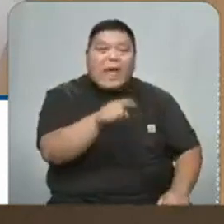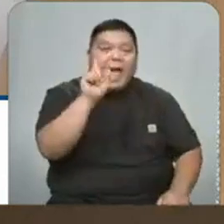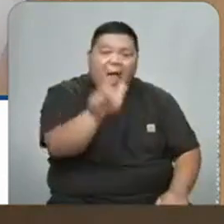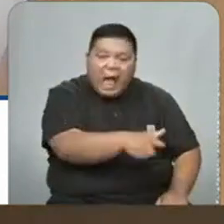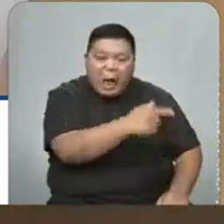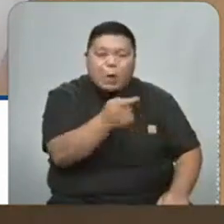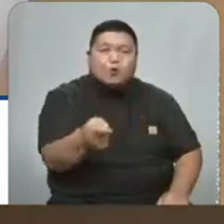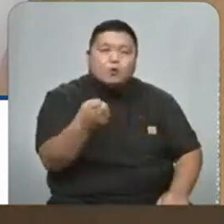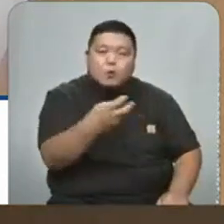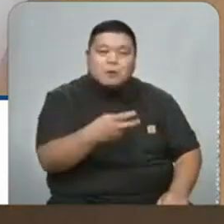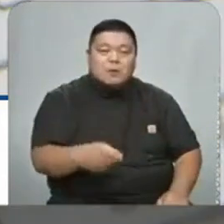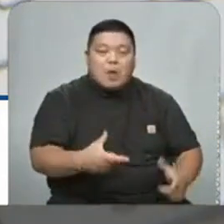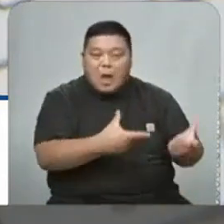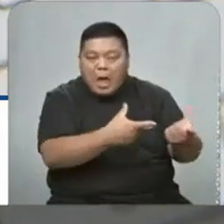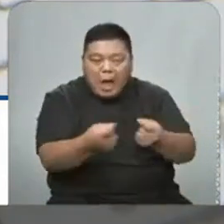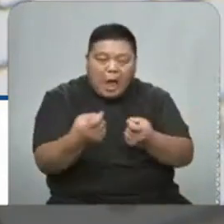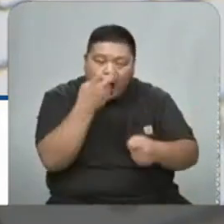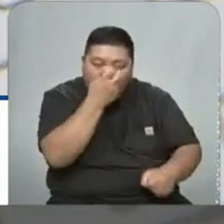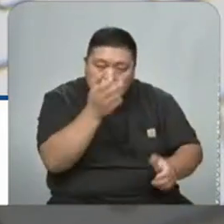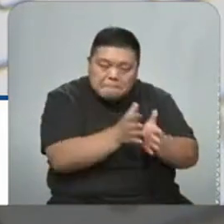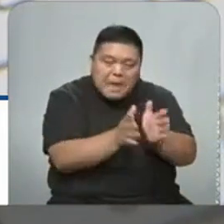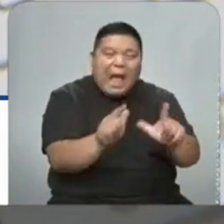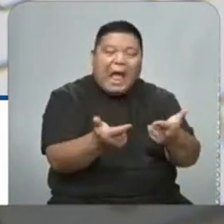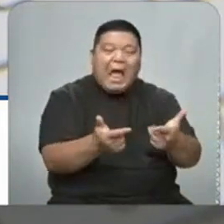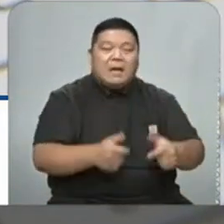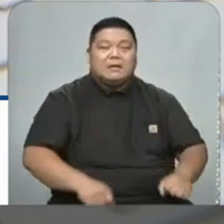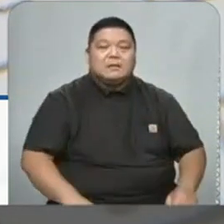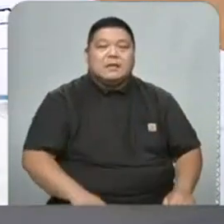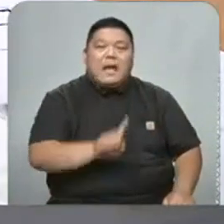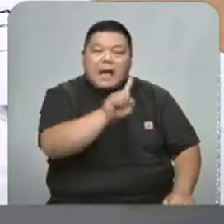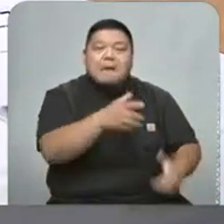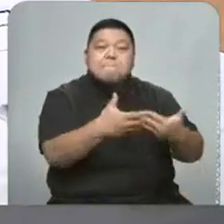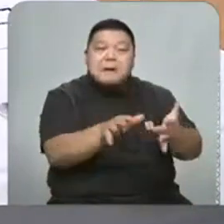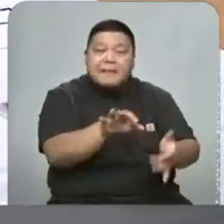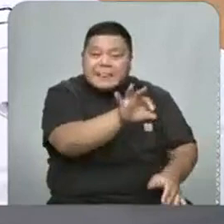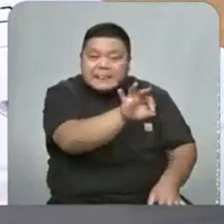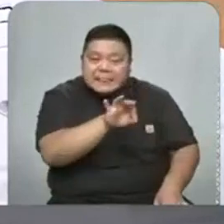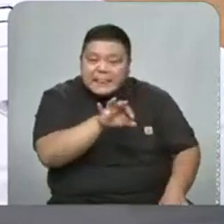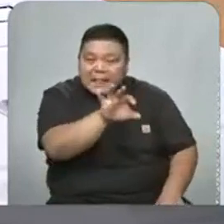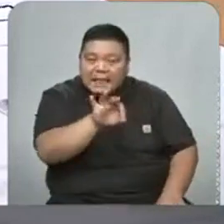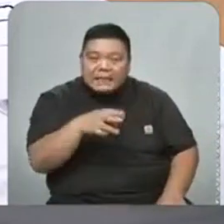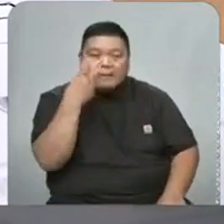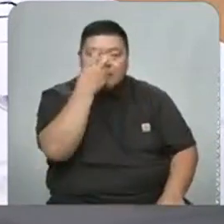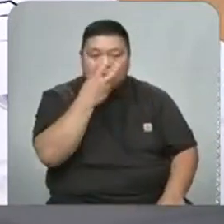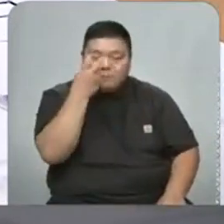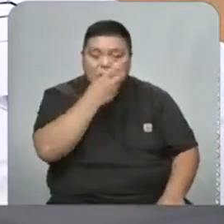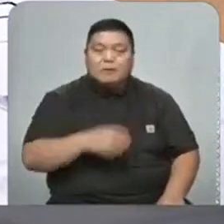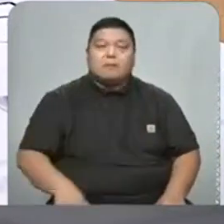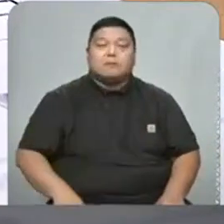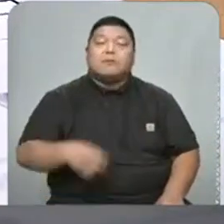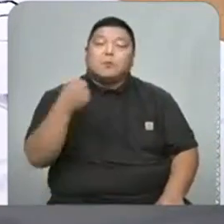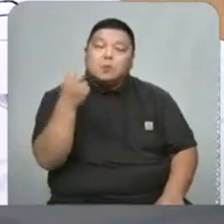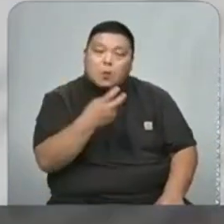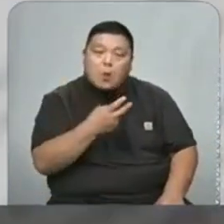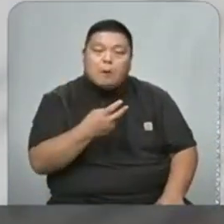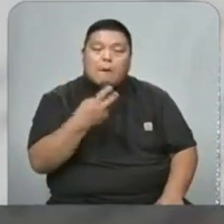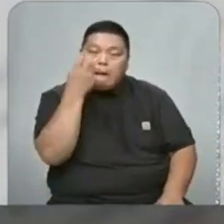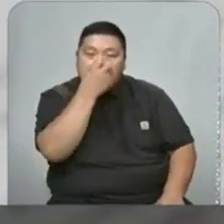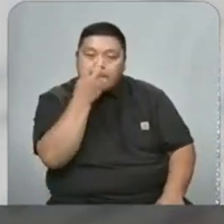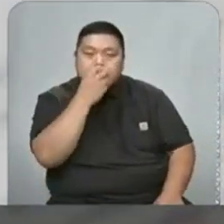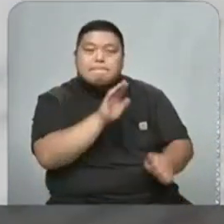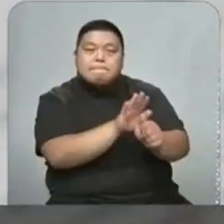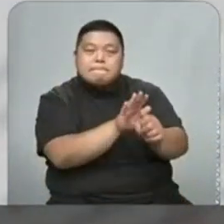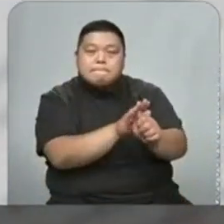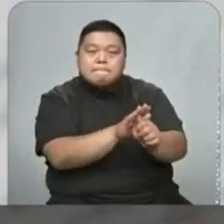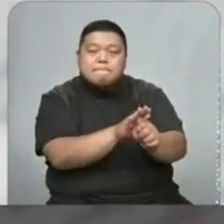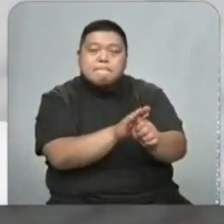진행되고 전수검사도 아닌 학년당 한 개 반 정도의 표본 점검입니다. 게다가 추가 점검을 맡게 되는